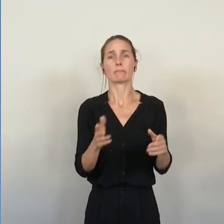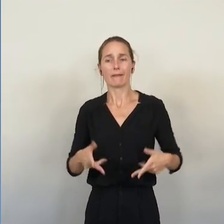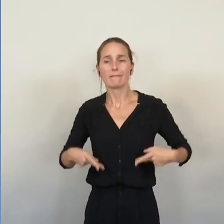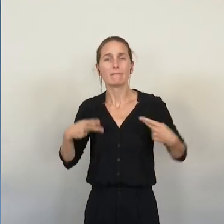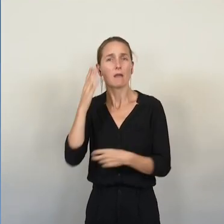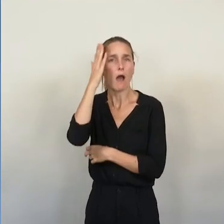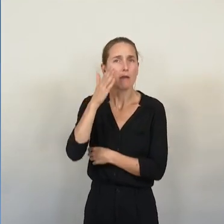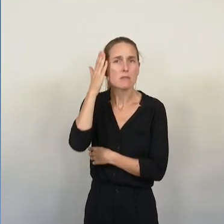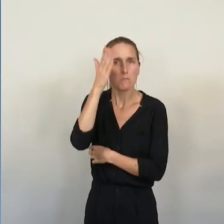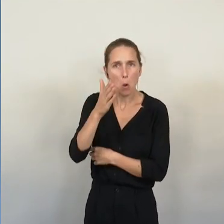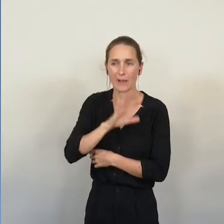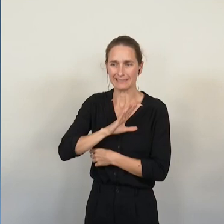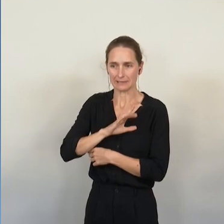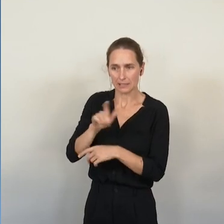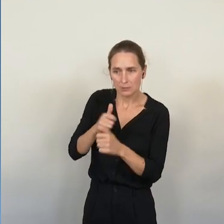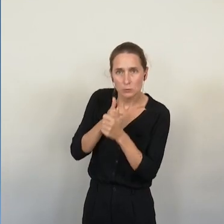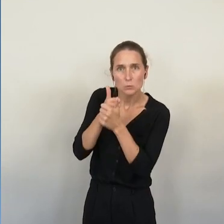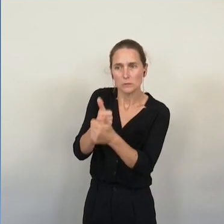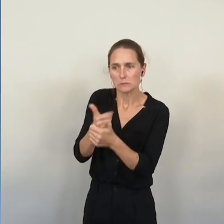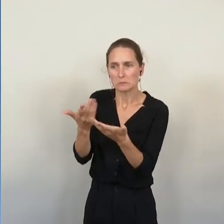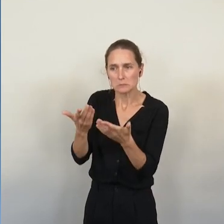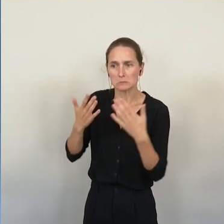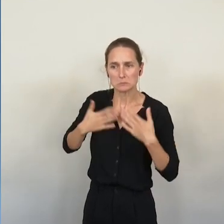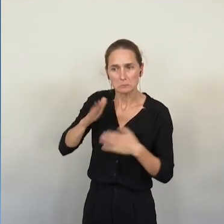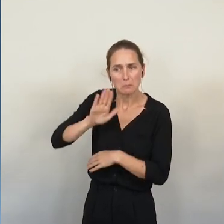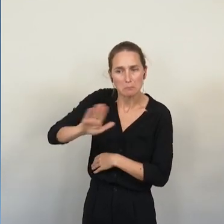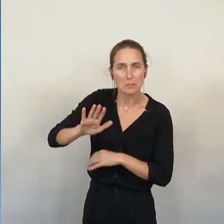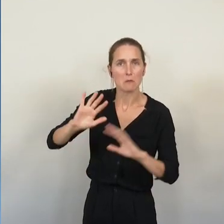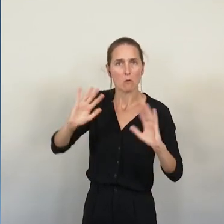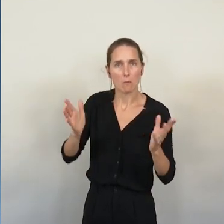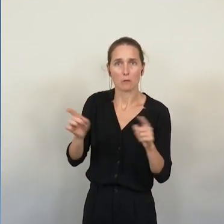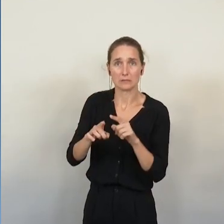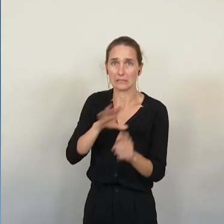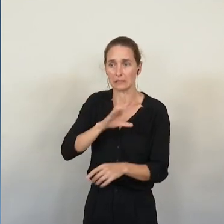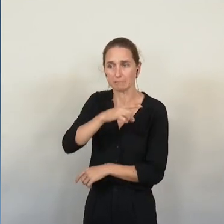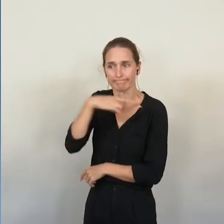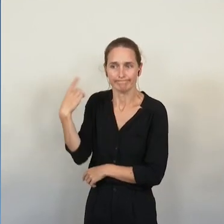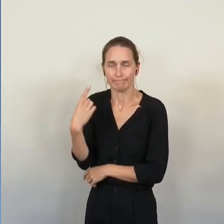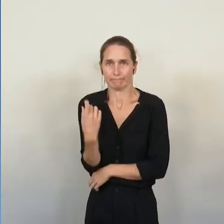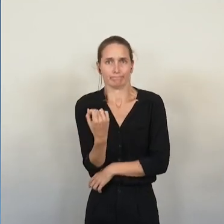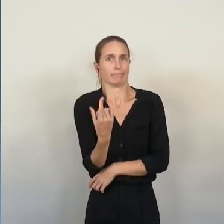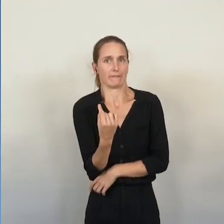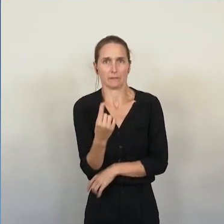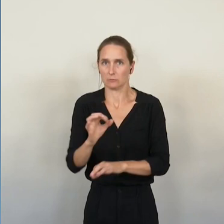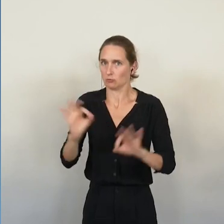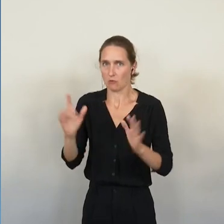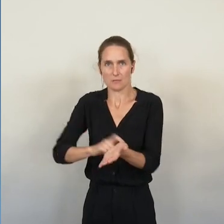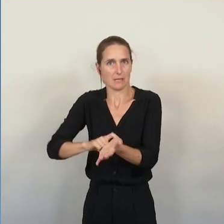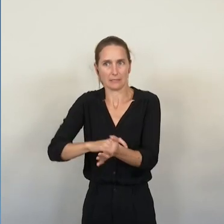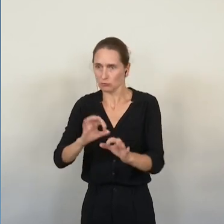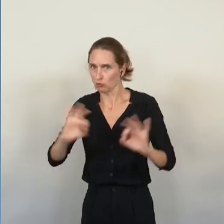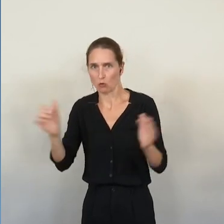physiologiques et comportementaux ainsi qu'à amoindrir leur souffrance lors de l'abattage qui doit être rapide sans stress ni